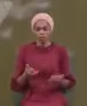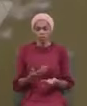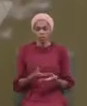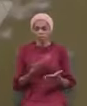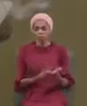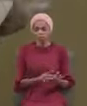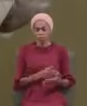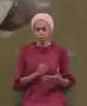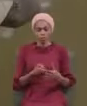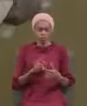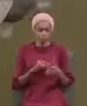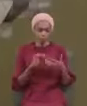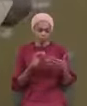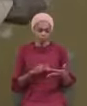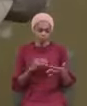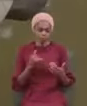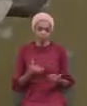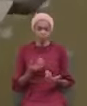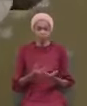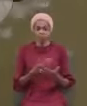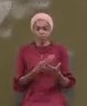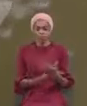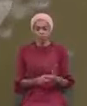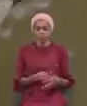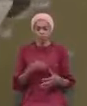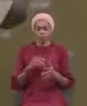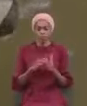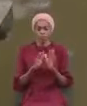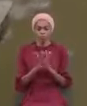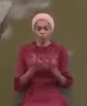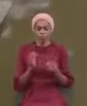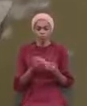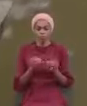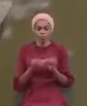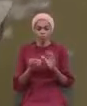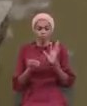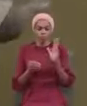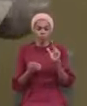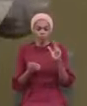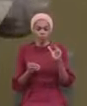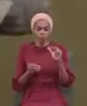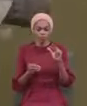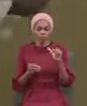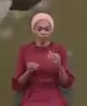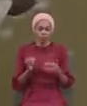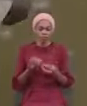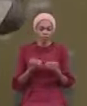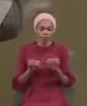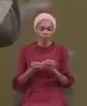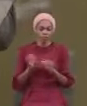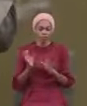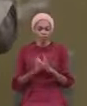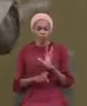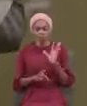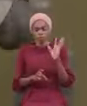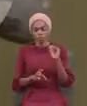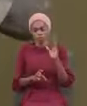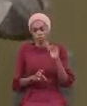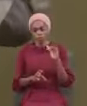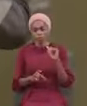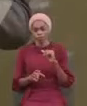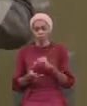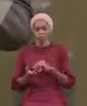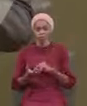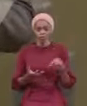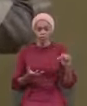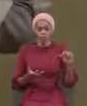aussi nombre chapitre 15 verset 7 nombre 15 verset 17